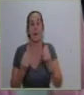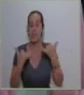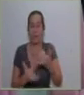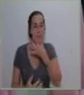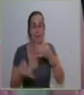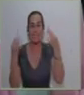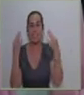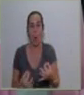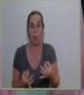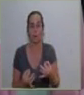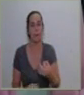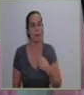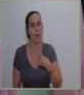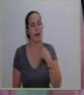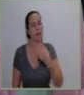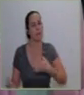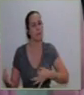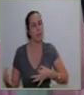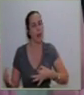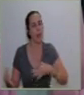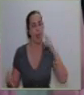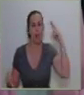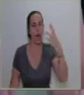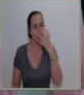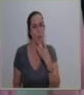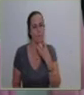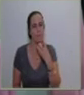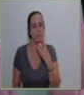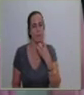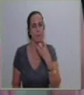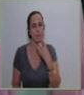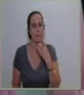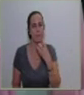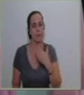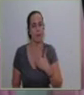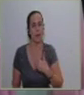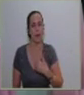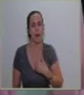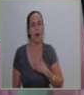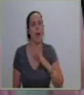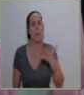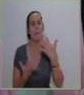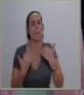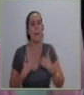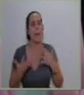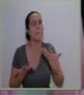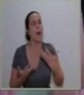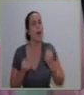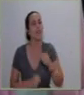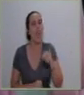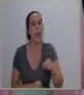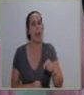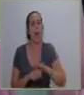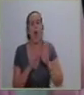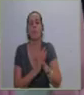בשיא הרצינות. אז אני אתן לך אקורד עצוב. אוקיי. אני רציני. מה נאוריי? ספר לי מה כבד עליך, יש כל